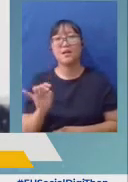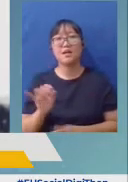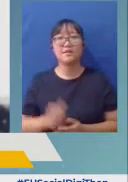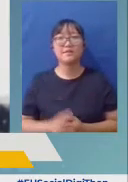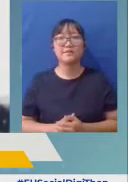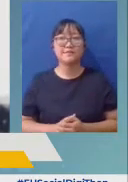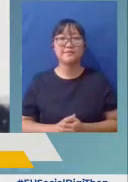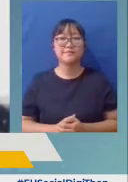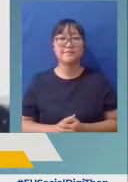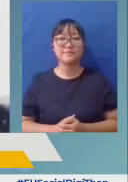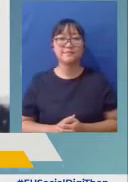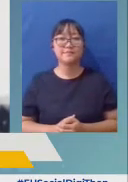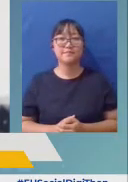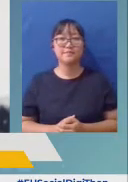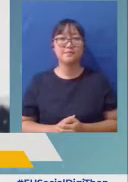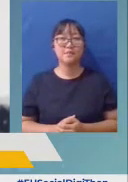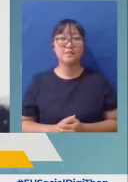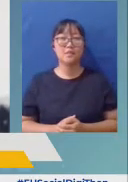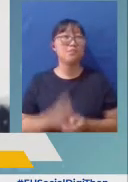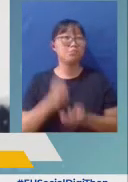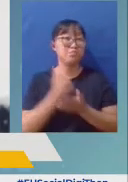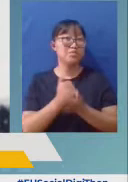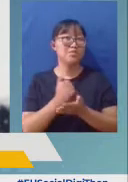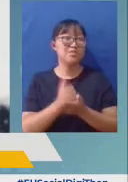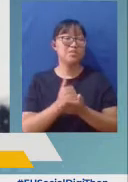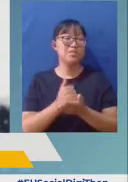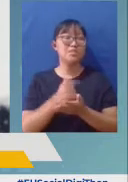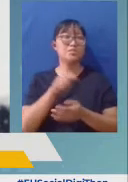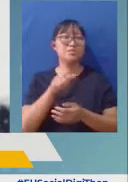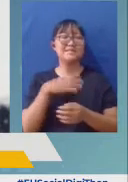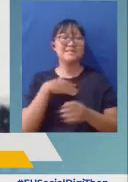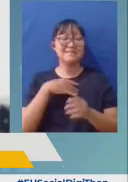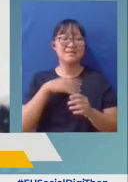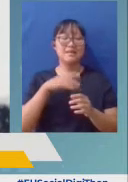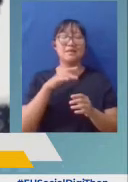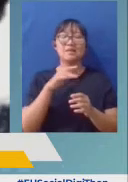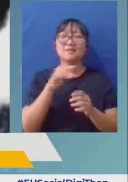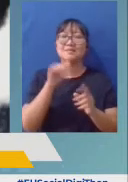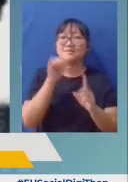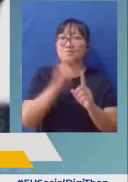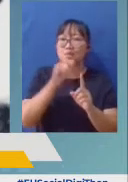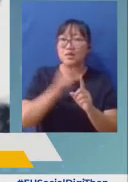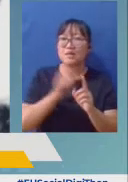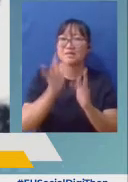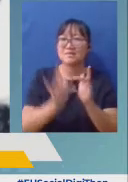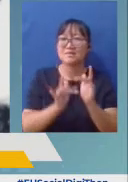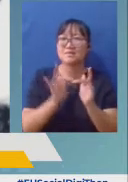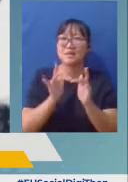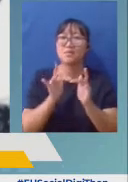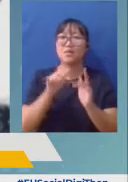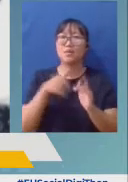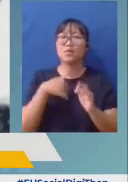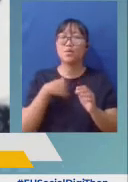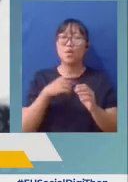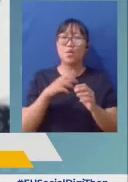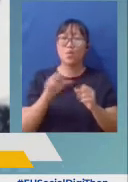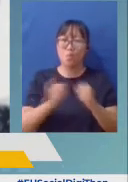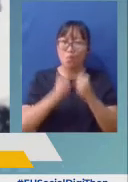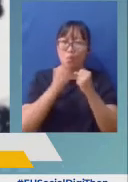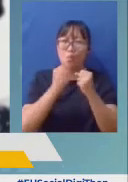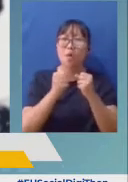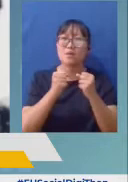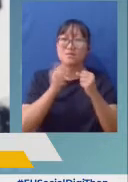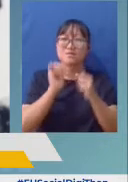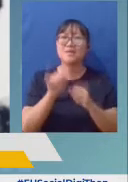ya cyberbullying ini luar biasa sih powerful. Walaupun cuman apa ya, dari sisi orang itu cuman kata-kataan aja, tapi